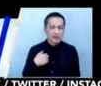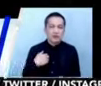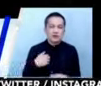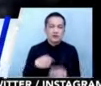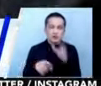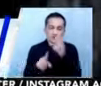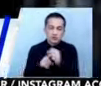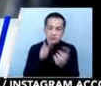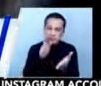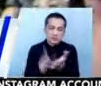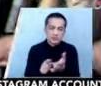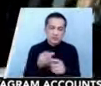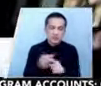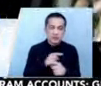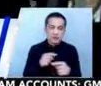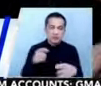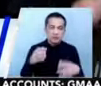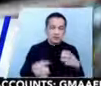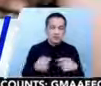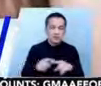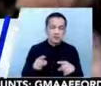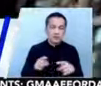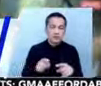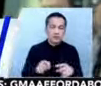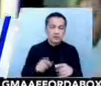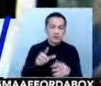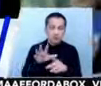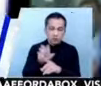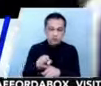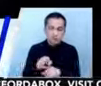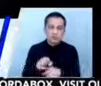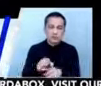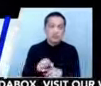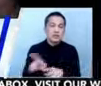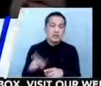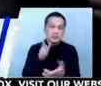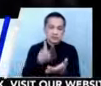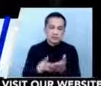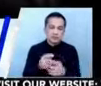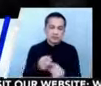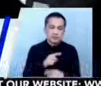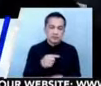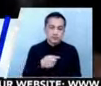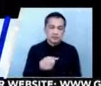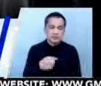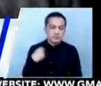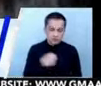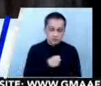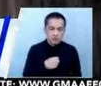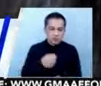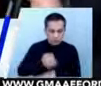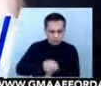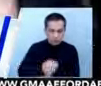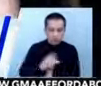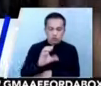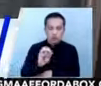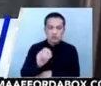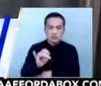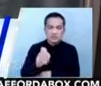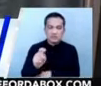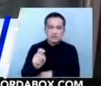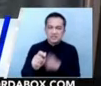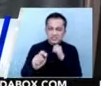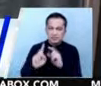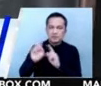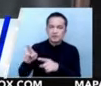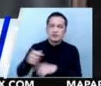pero meron ng warrant of arrest laban kay Go mula sa Senado matapos ma-contempt dahil sa hindi niya pagdalo sa Pogo hearing.